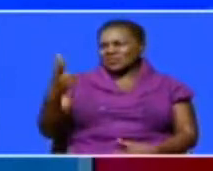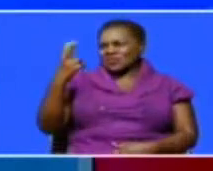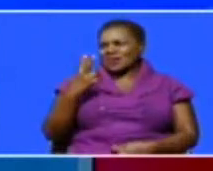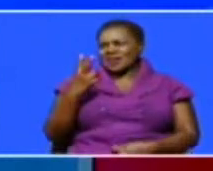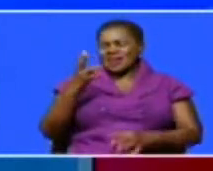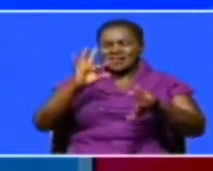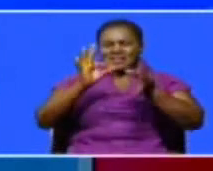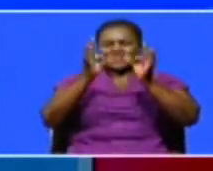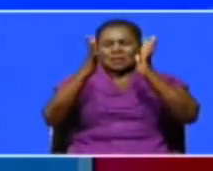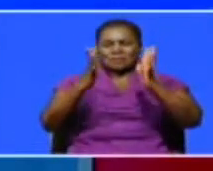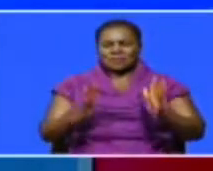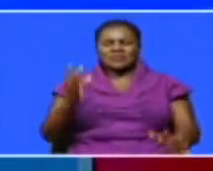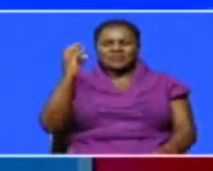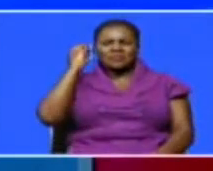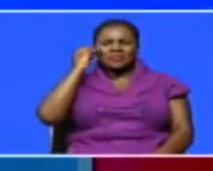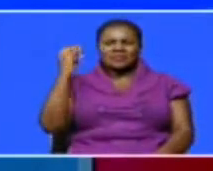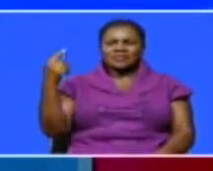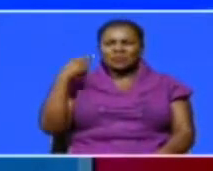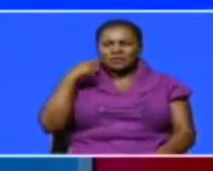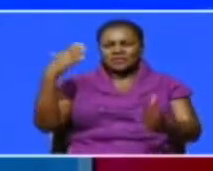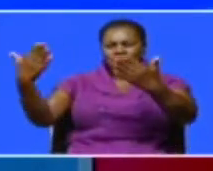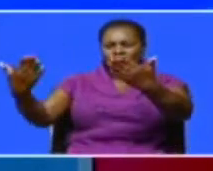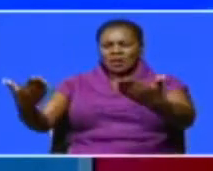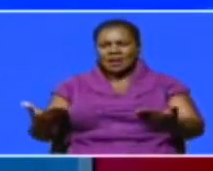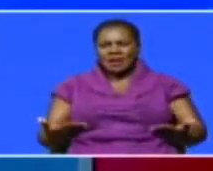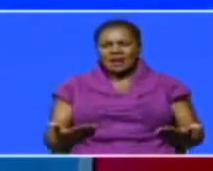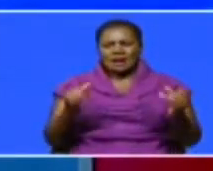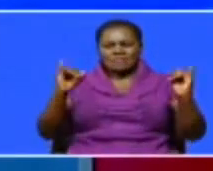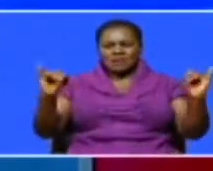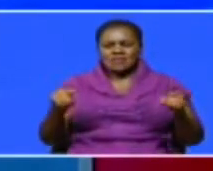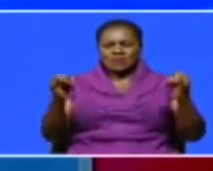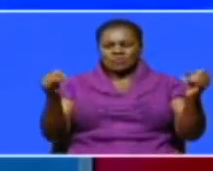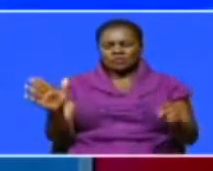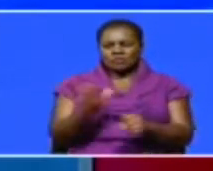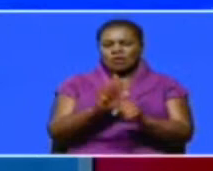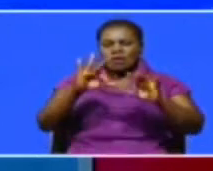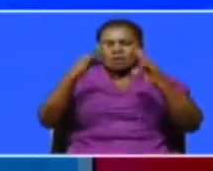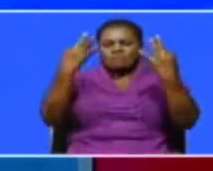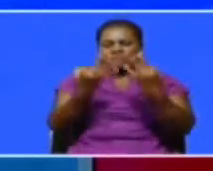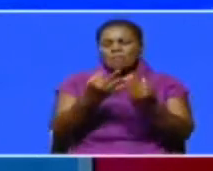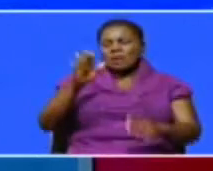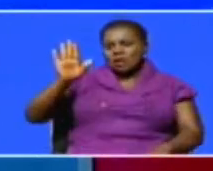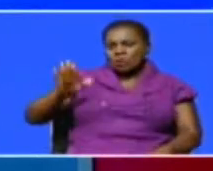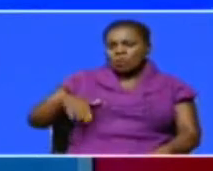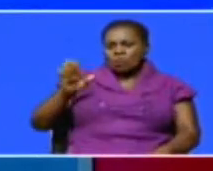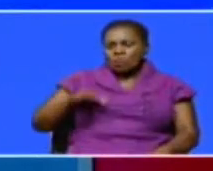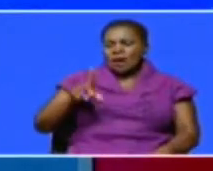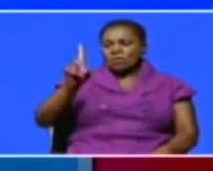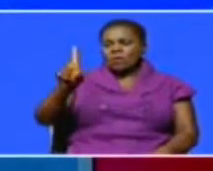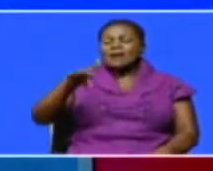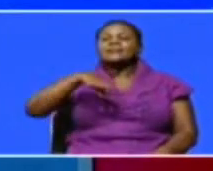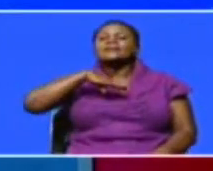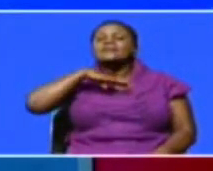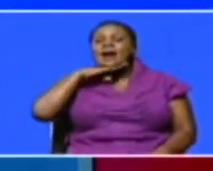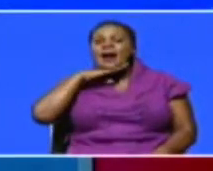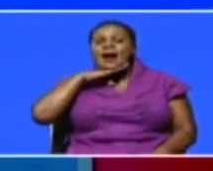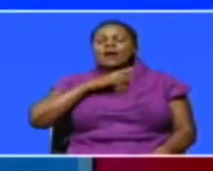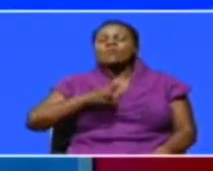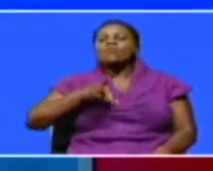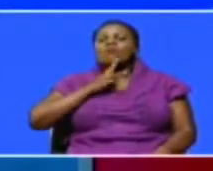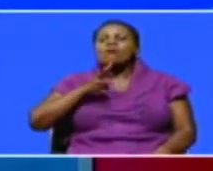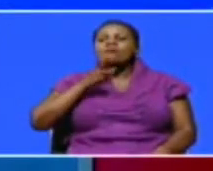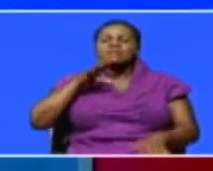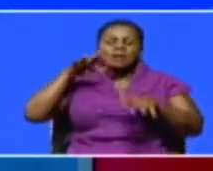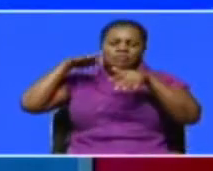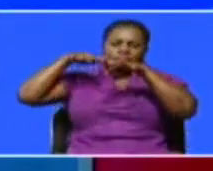Jitulie naye kwa lugha ishara ni Meresha Owiti, karibu kwa taarifa kamili. Familia ya mwanamke aliyezama na kufa maji kwenye maporomoko ya